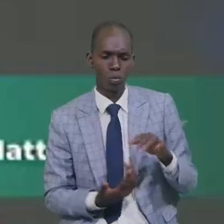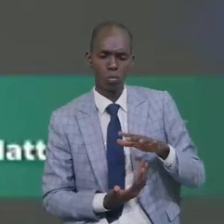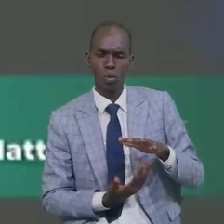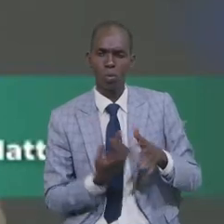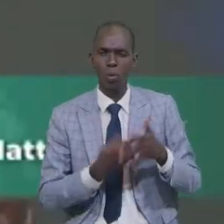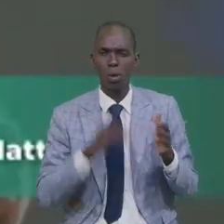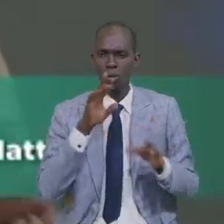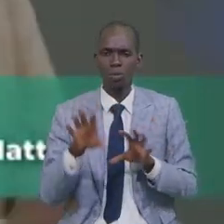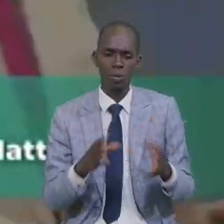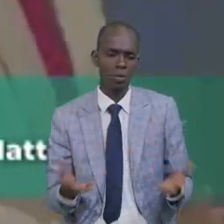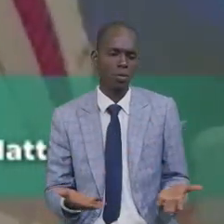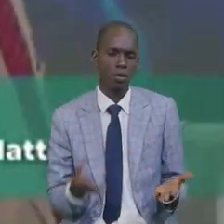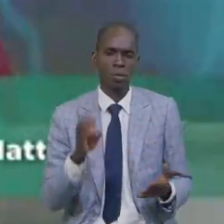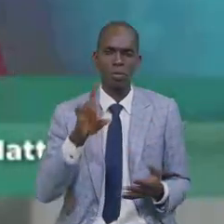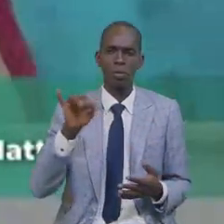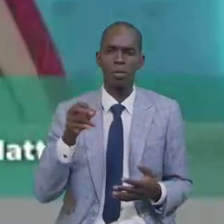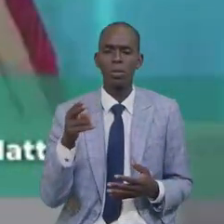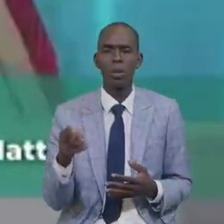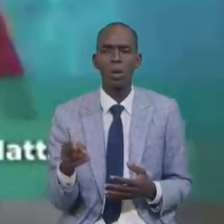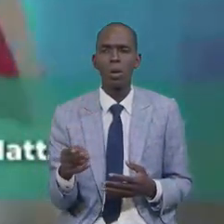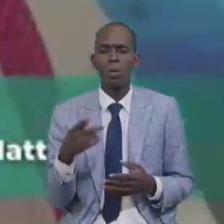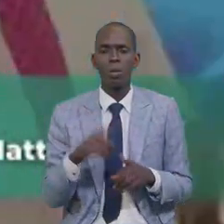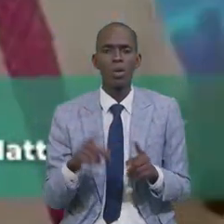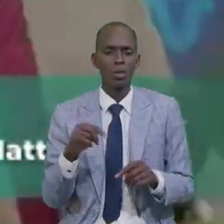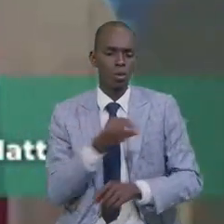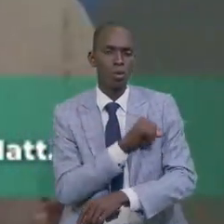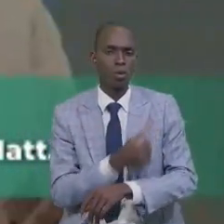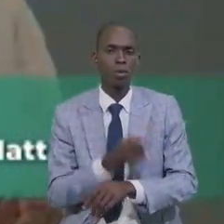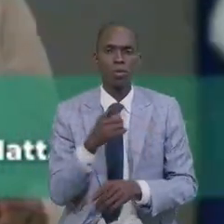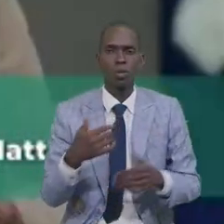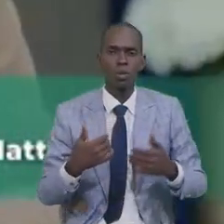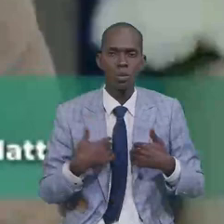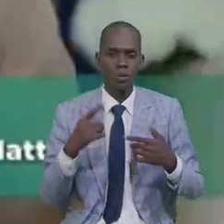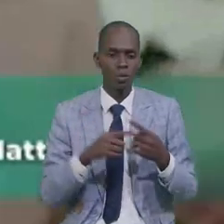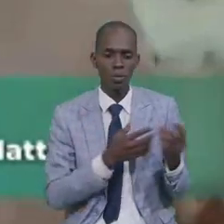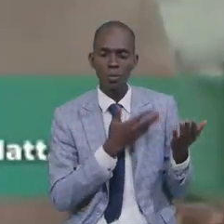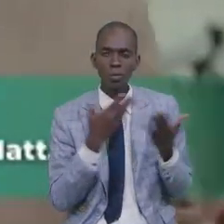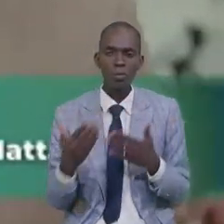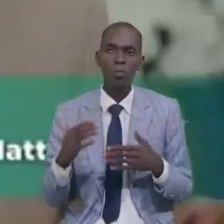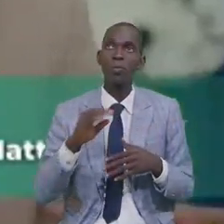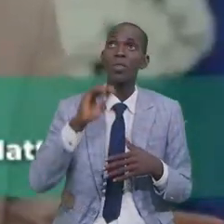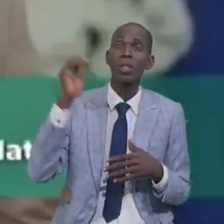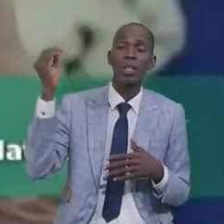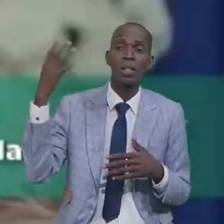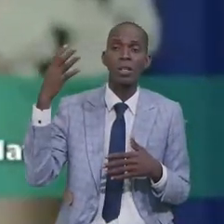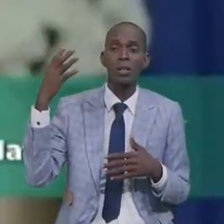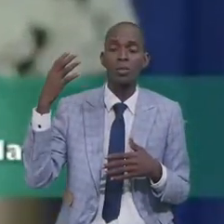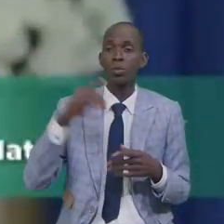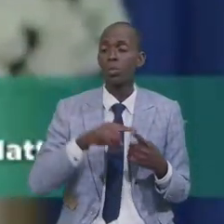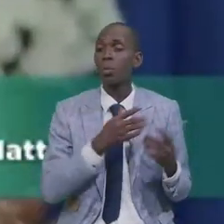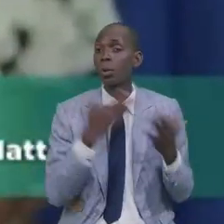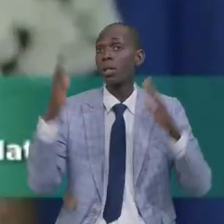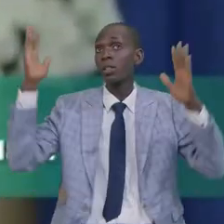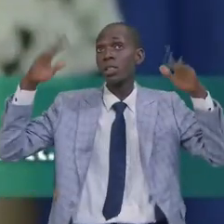Que fais-tu ici, prophète de feu, avec l'autorité que tu avais pour faire tomber la pluie et pour